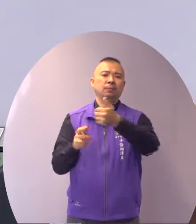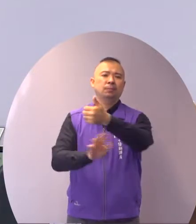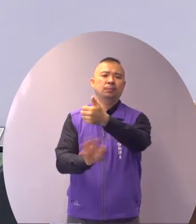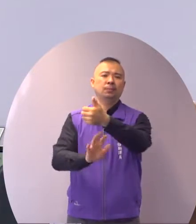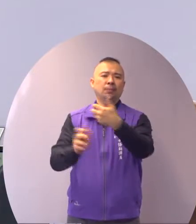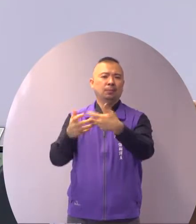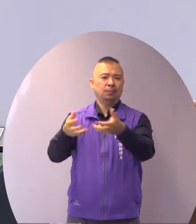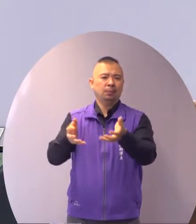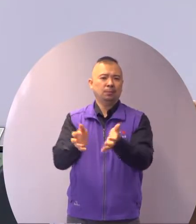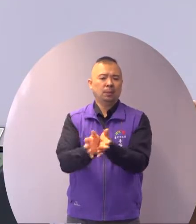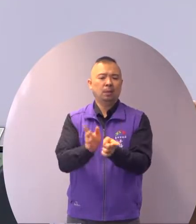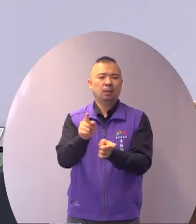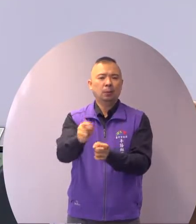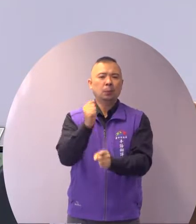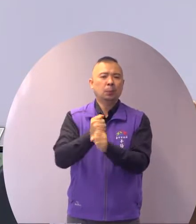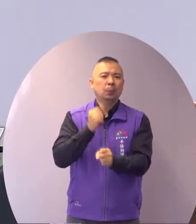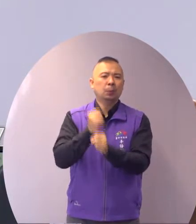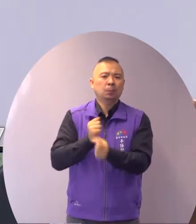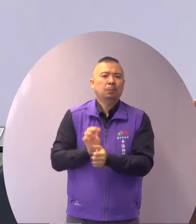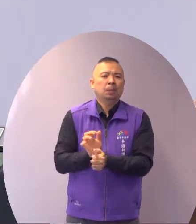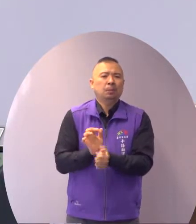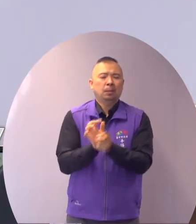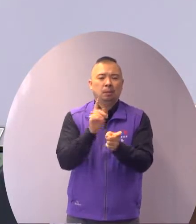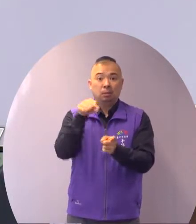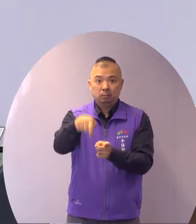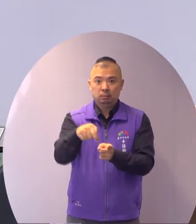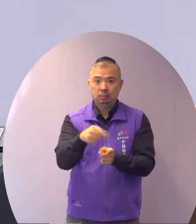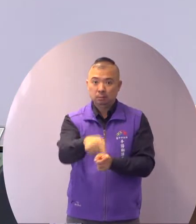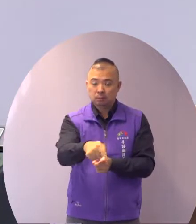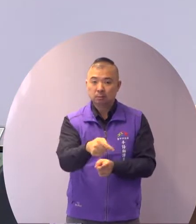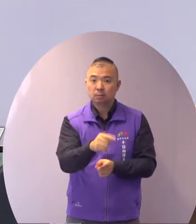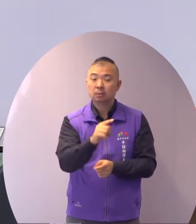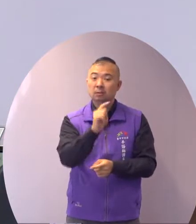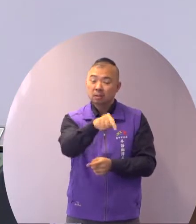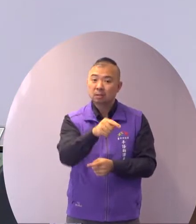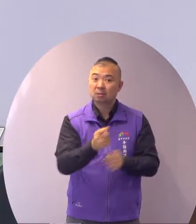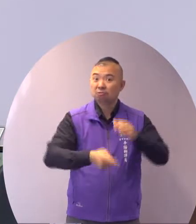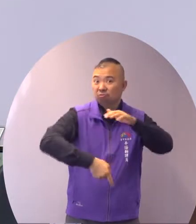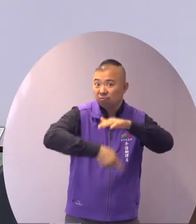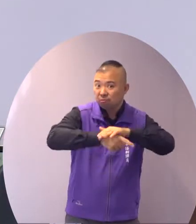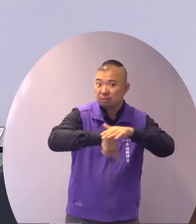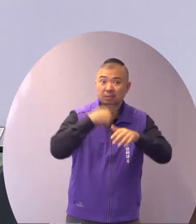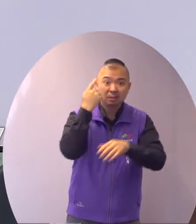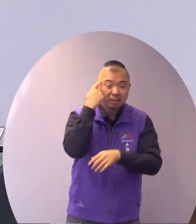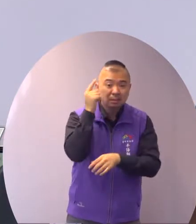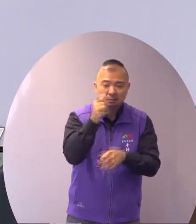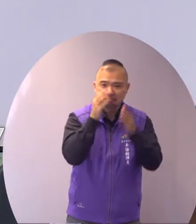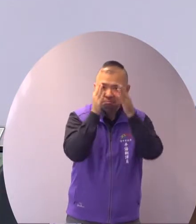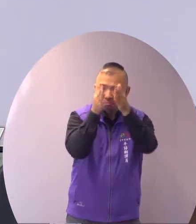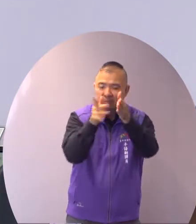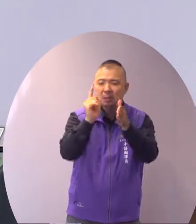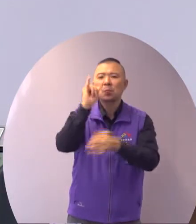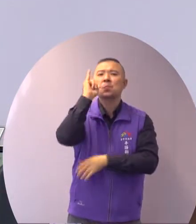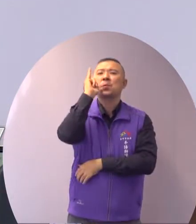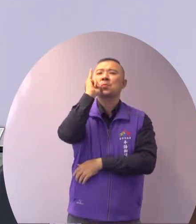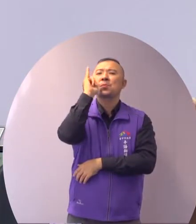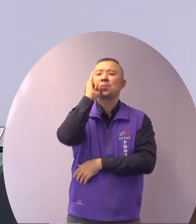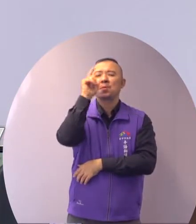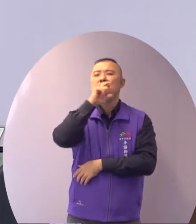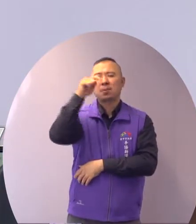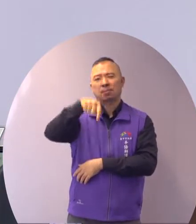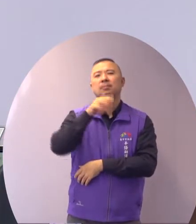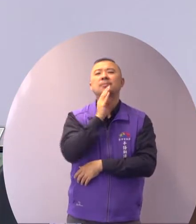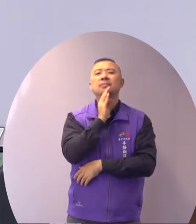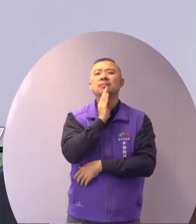哈。那我们一个扫除罪犯，罪就是喝醉酒的罪哈，扫除罪犯的专案，那实施到这